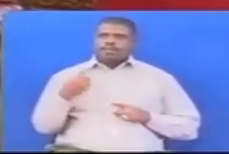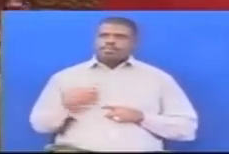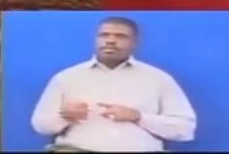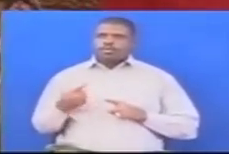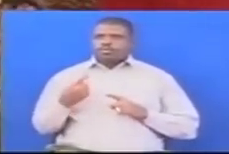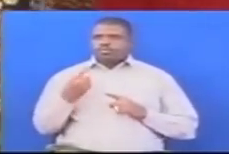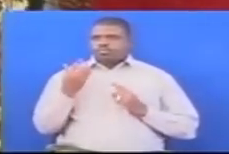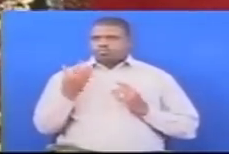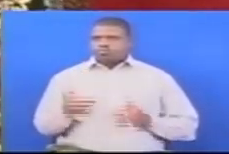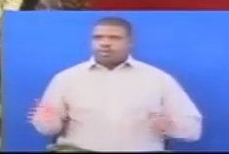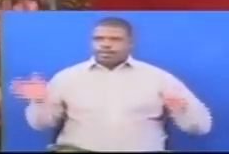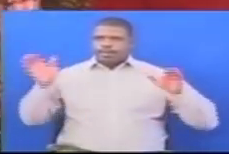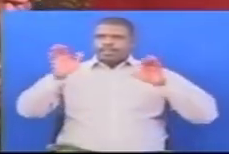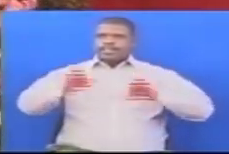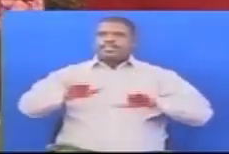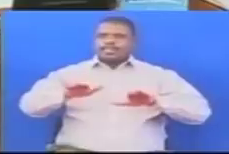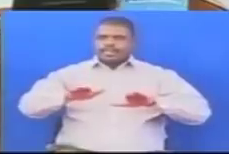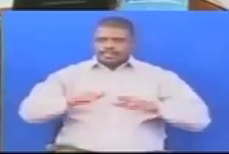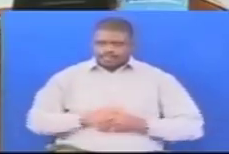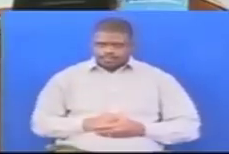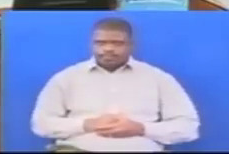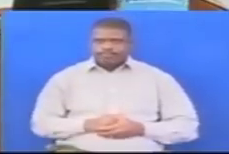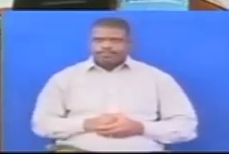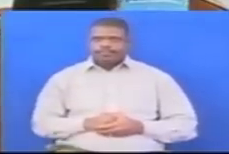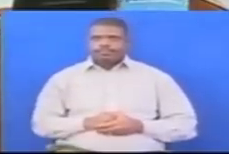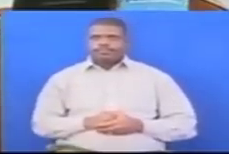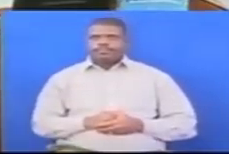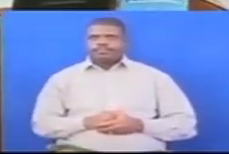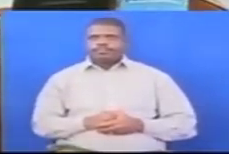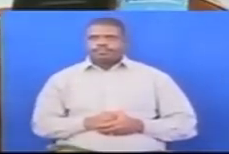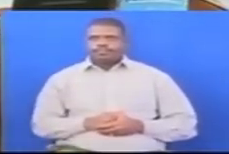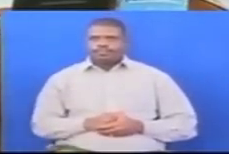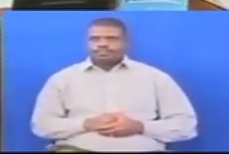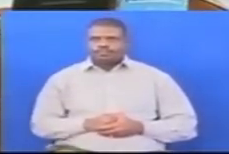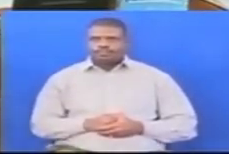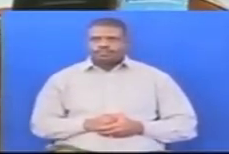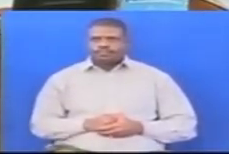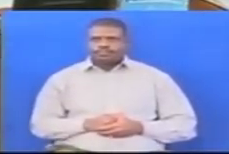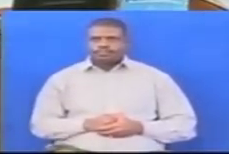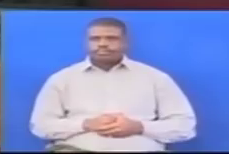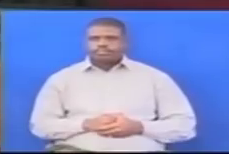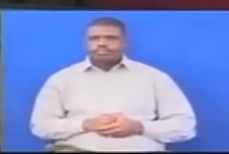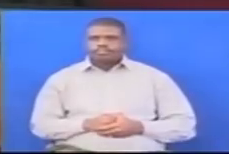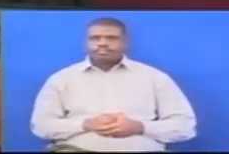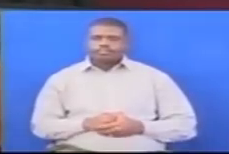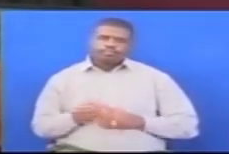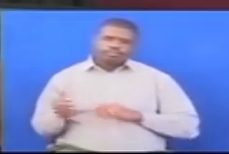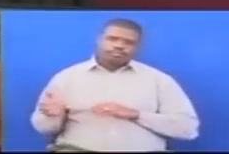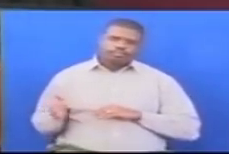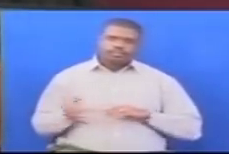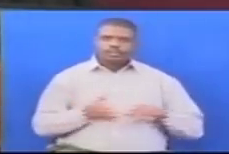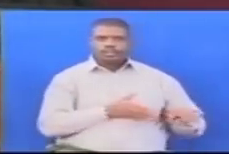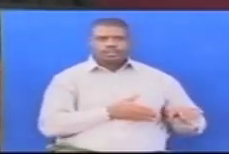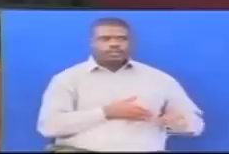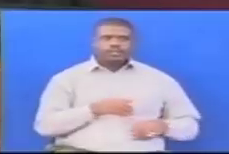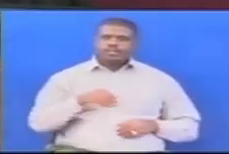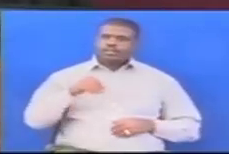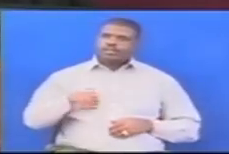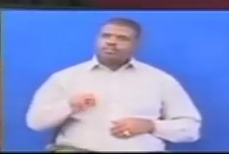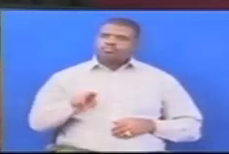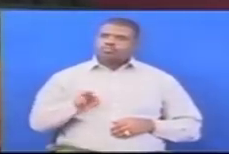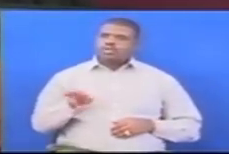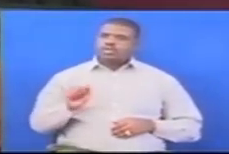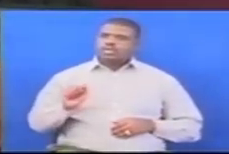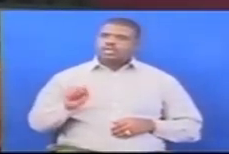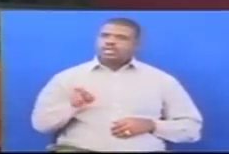Mungu awabariki. Asante sana mheshimiwa mchungaji Lwakatare. Tunaendelea na mheshimiwa Joseph Mwagama, baadaye mheshimiwa Joseph